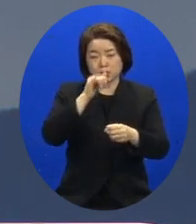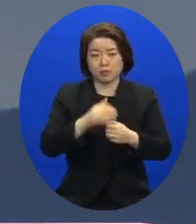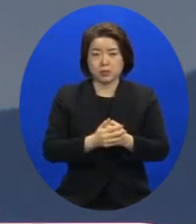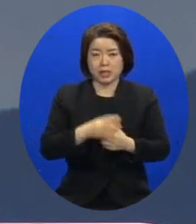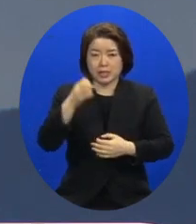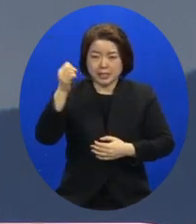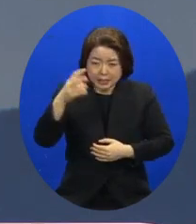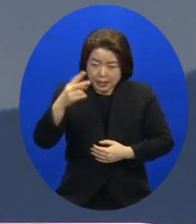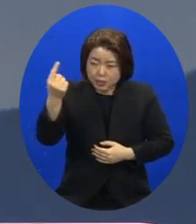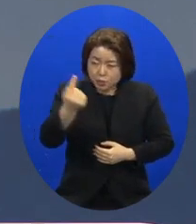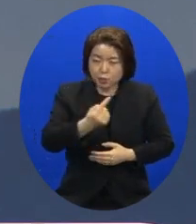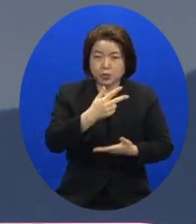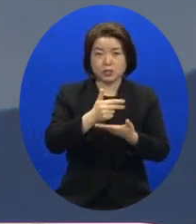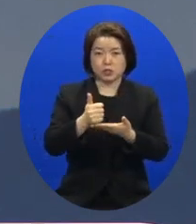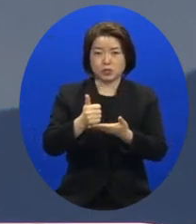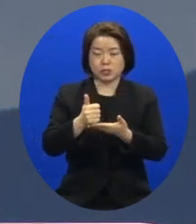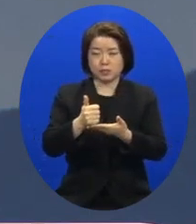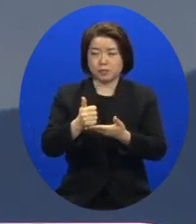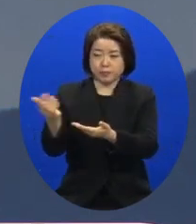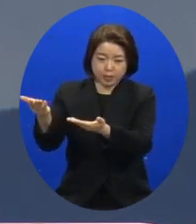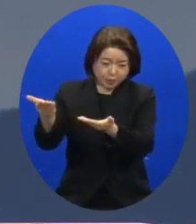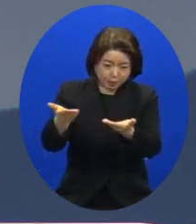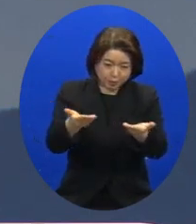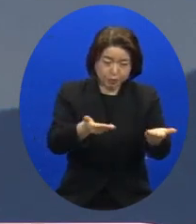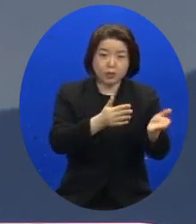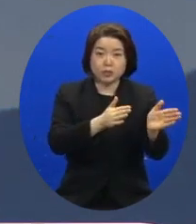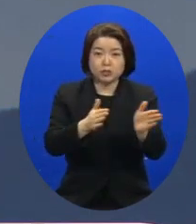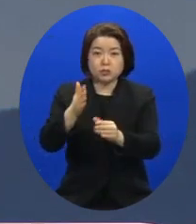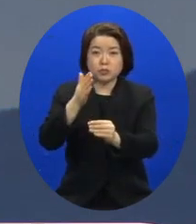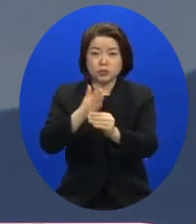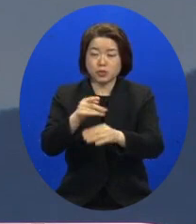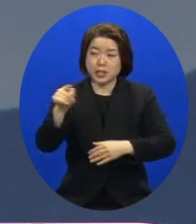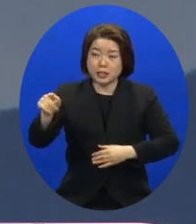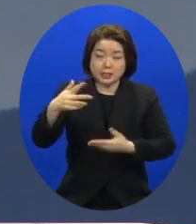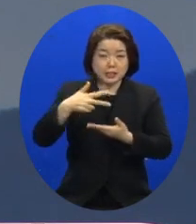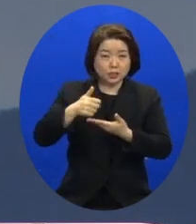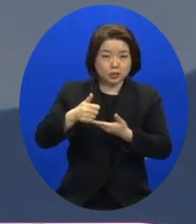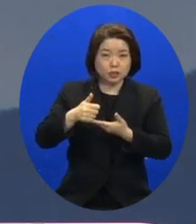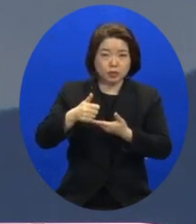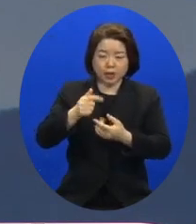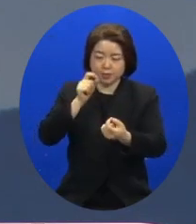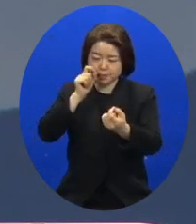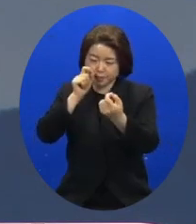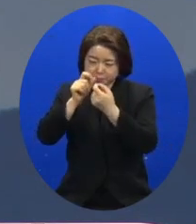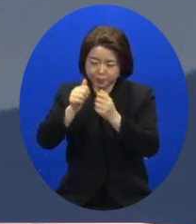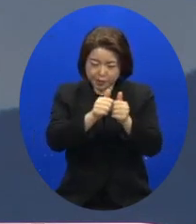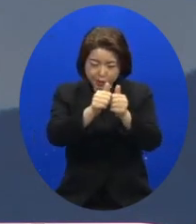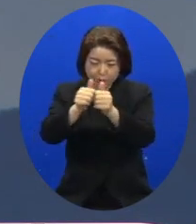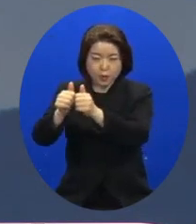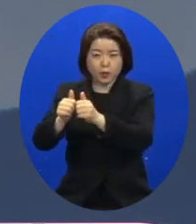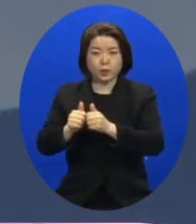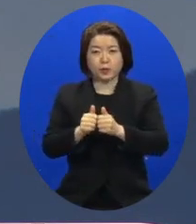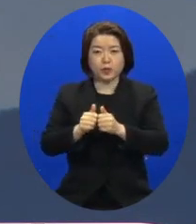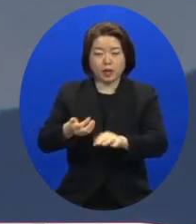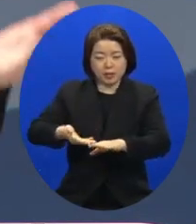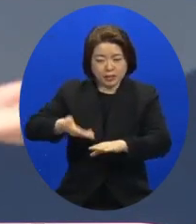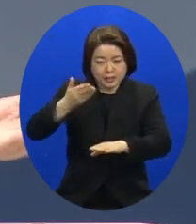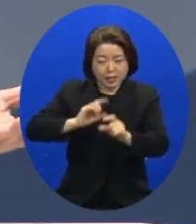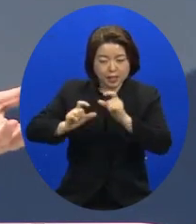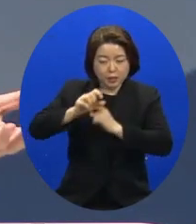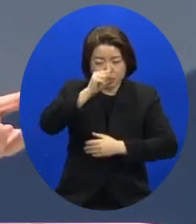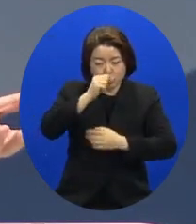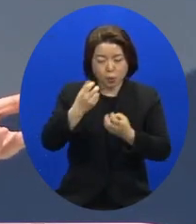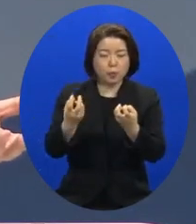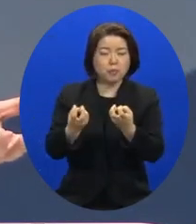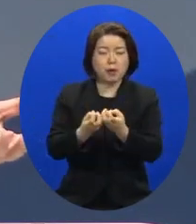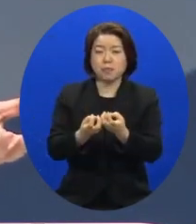다시 오실 주님을 맞이할 준비하는 것 중에 그 주님과 친밀히 동행하는 것 이상으로 더 좋은